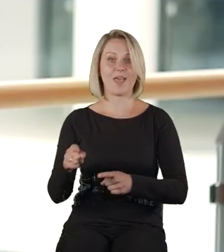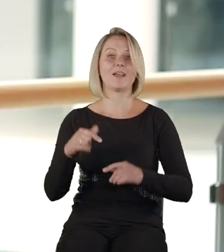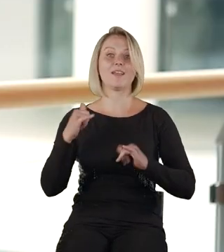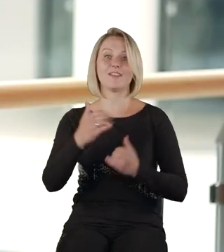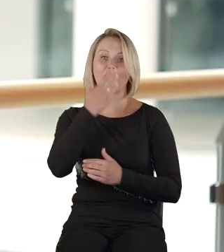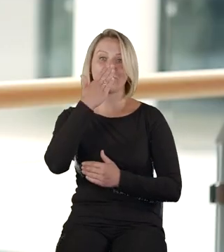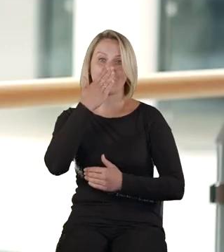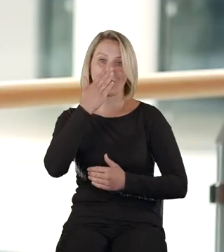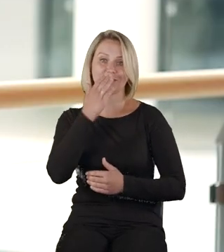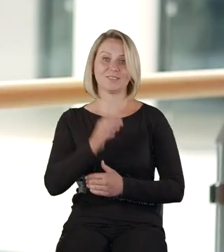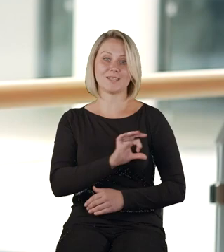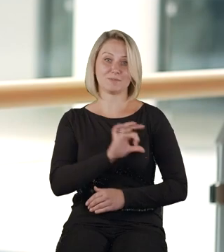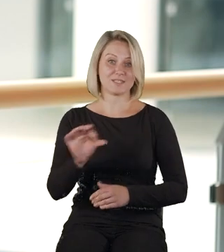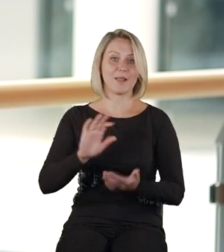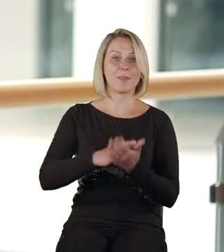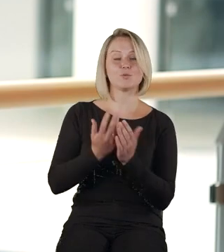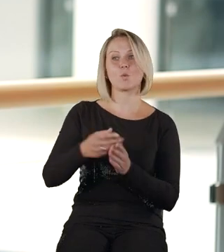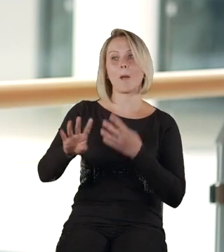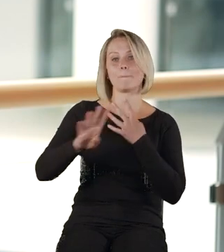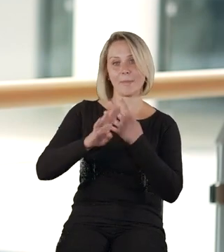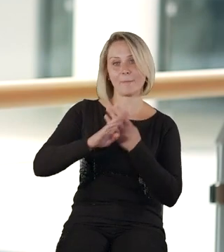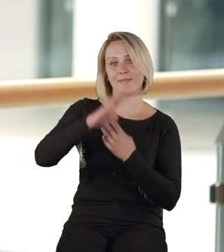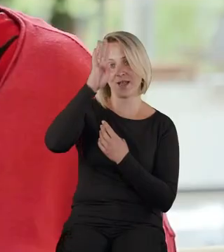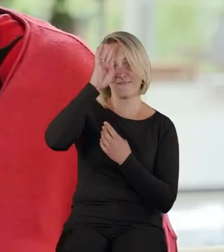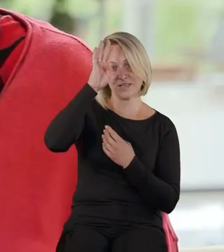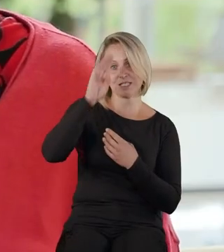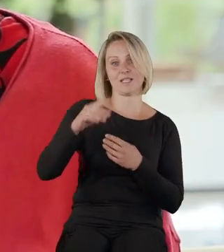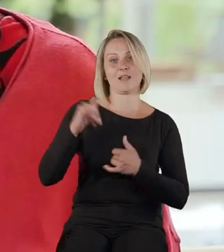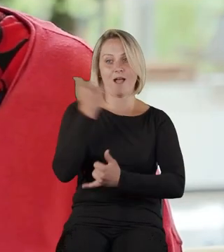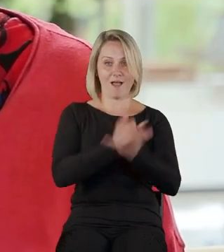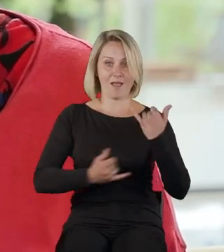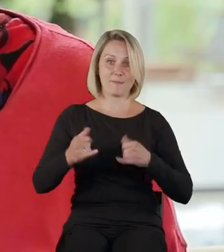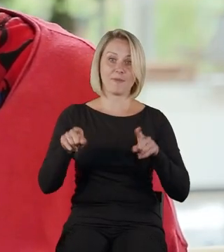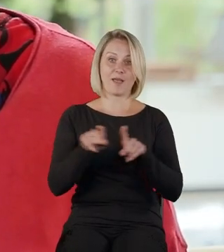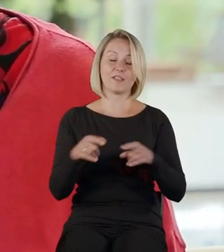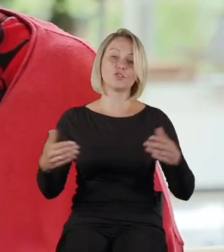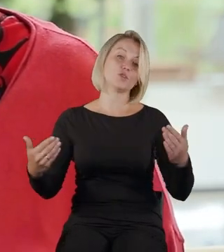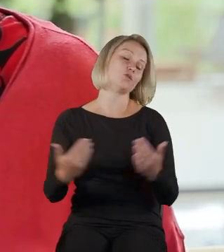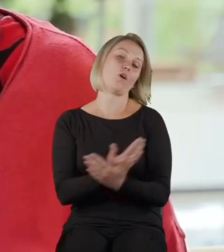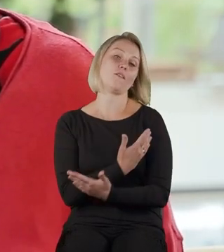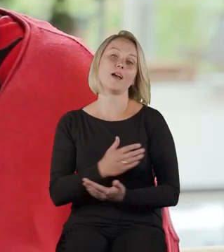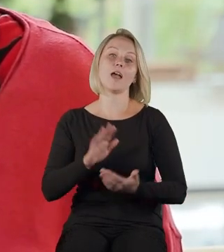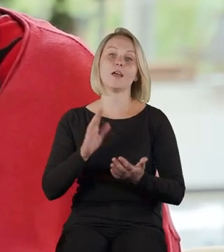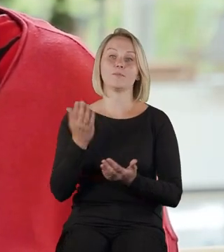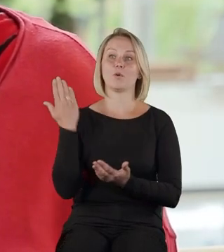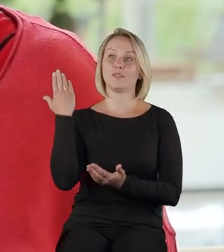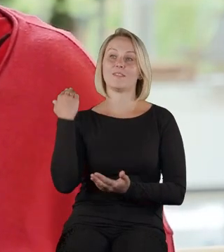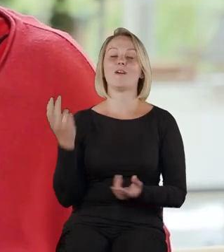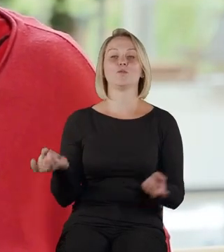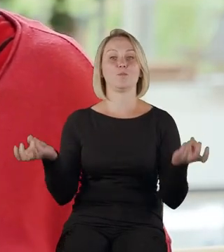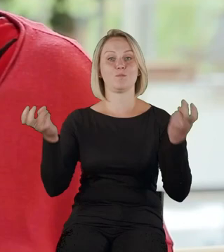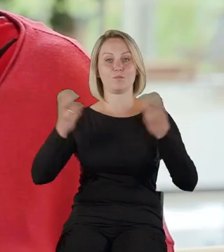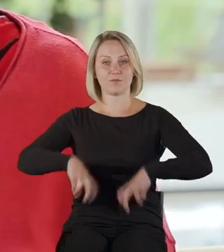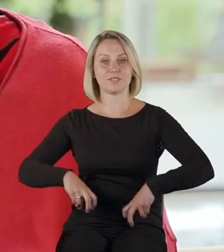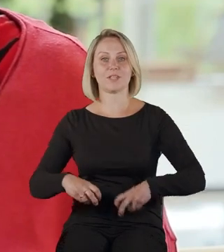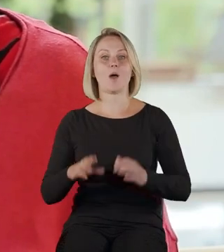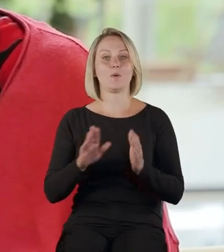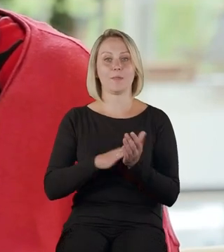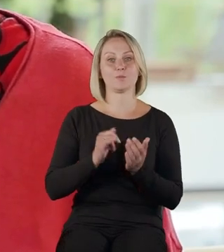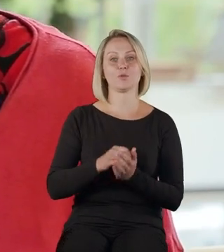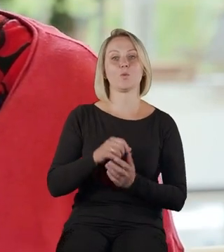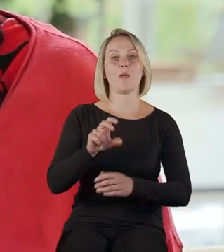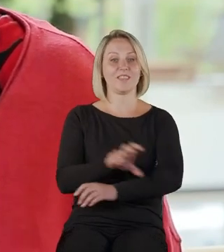dyscyplinach klasycznych, takich jak matematyka, fizyka, chemia i nowych takich, które powstały już niedawno: